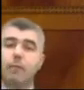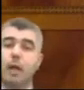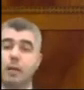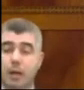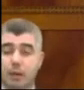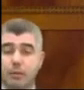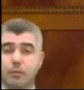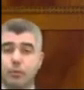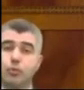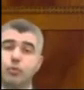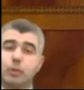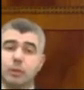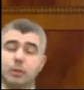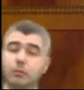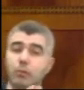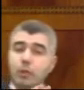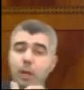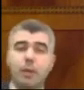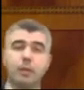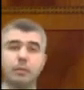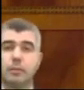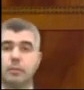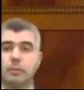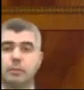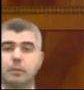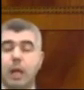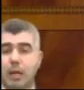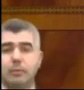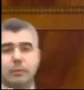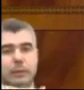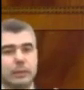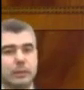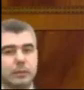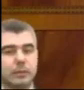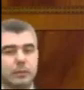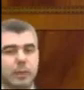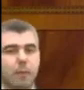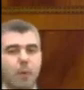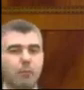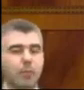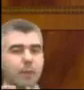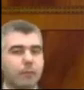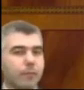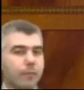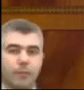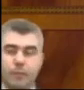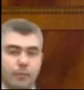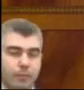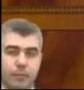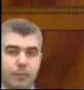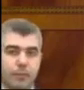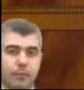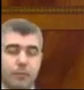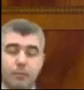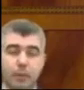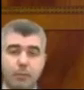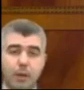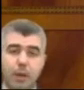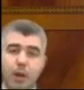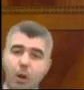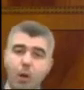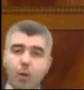لصالح الشباب، هي وحدها ستسمح بالاستقرار، ومن شأنها أيضا أن تضع حدا